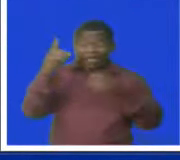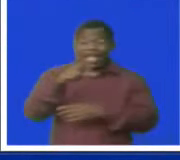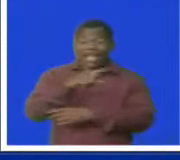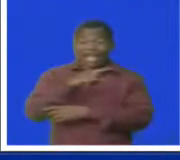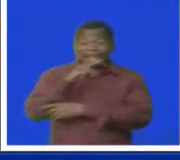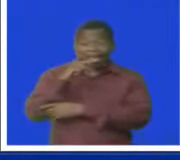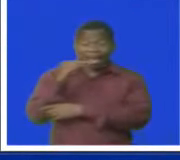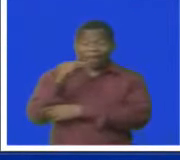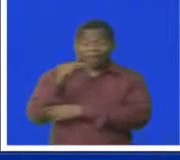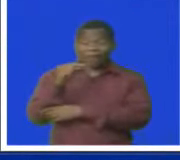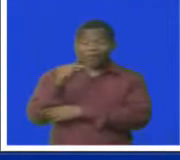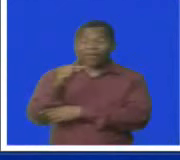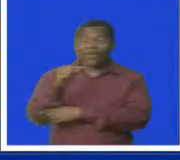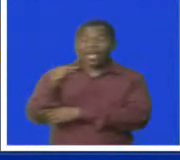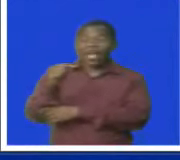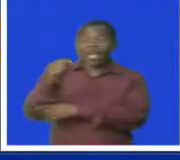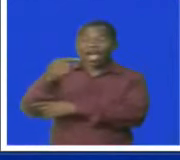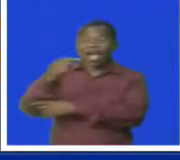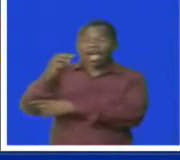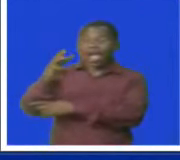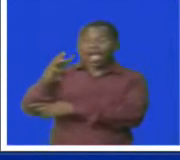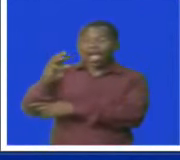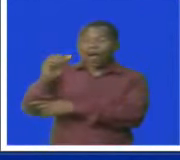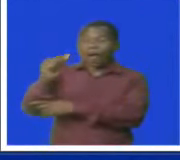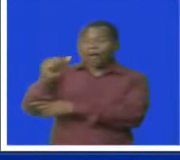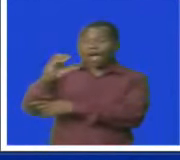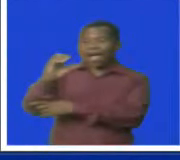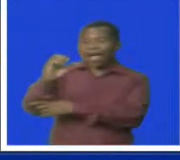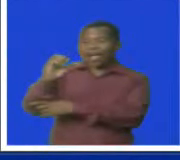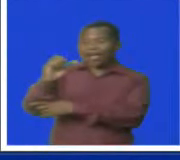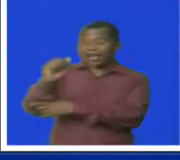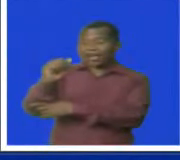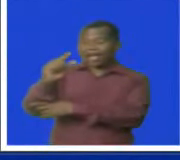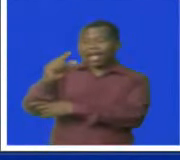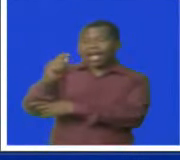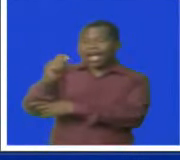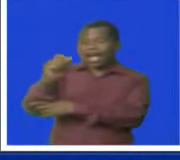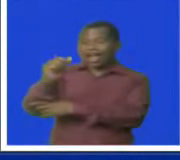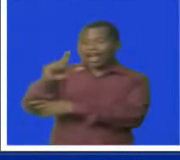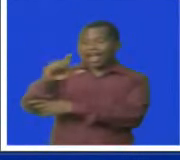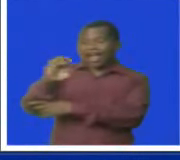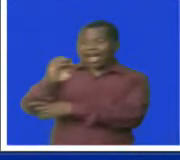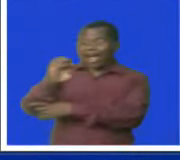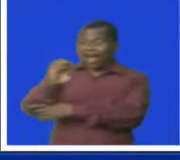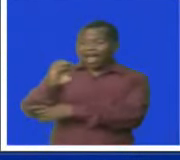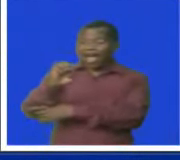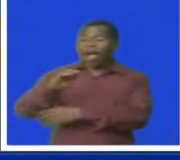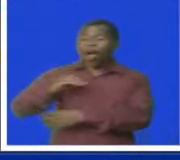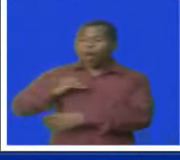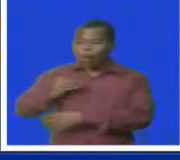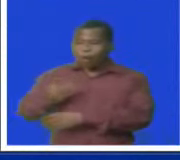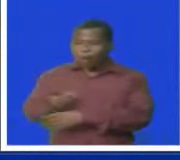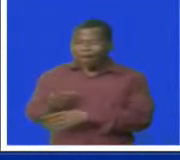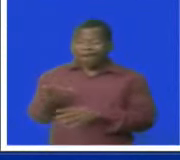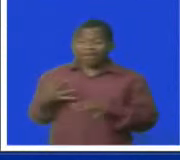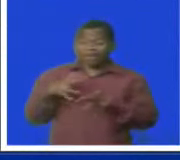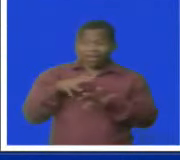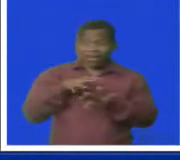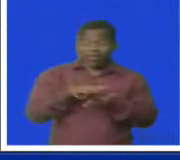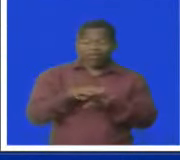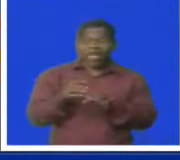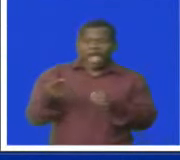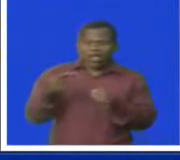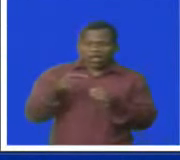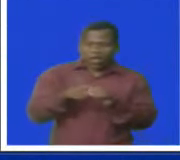yigwacatela nsika Women Network bangenele umhlangano wekuceceshwa ngebhizinisi nenhlangano yaka Junior